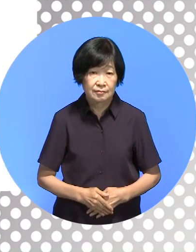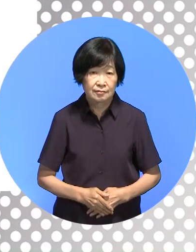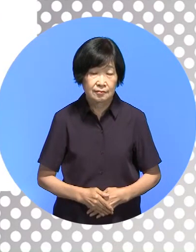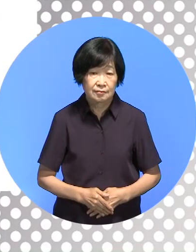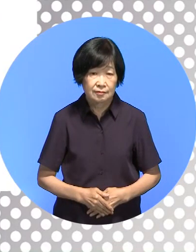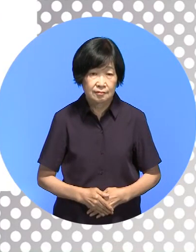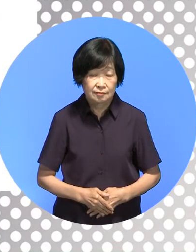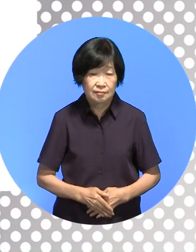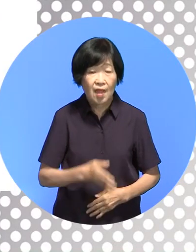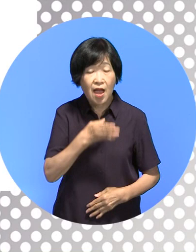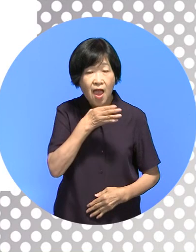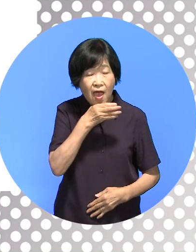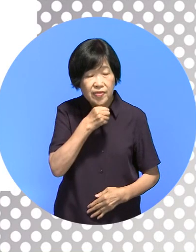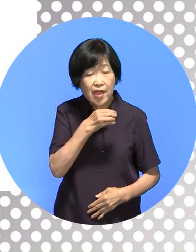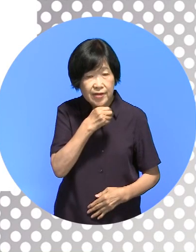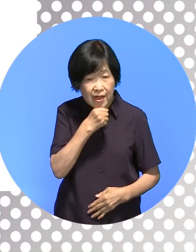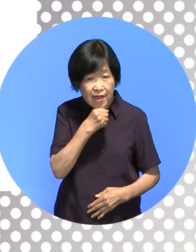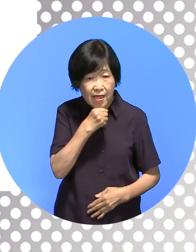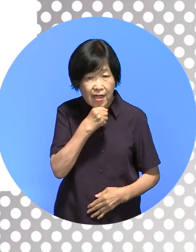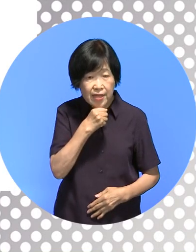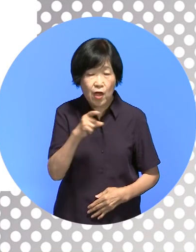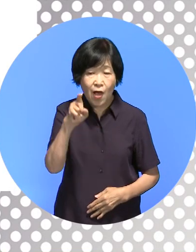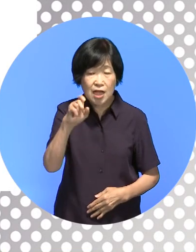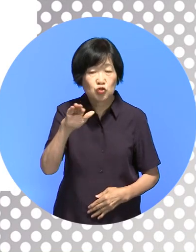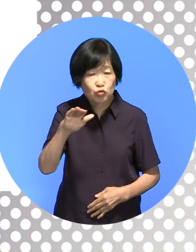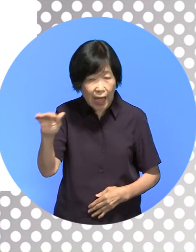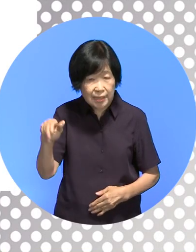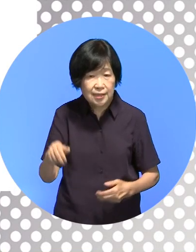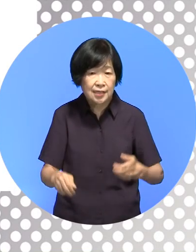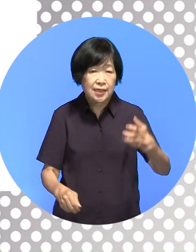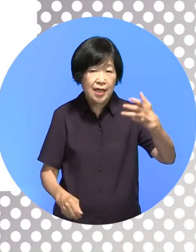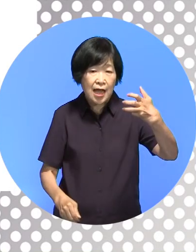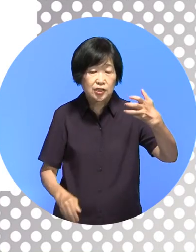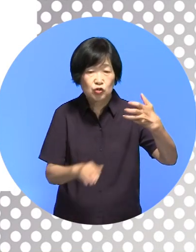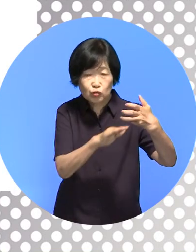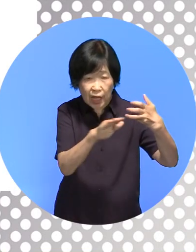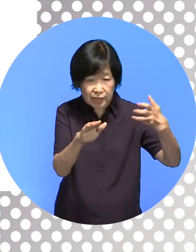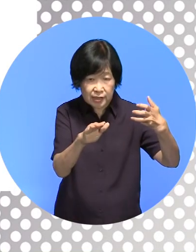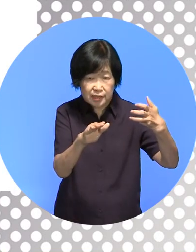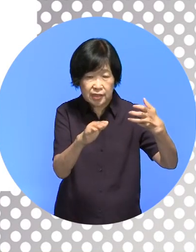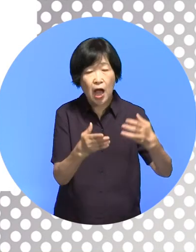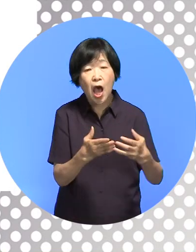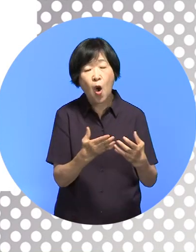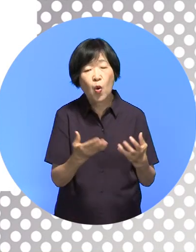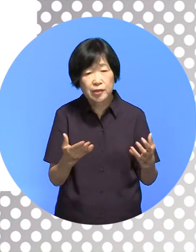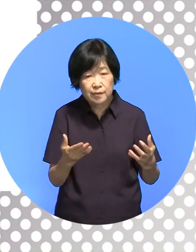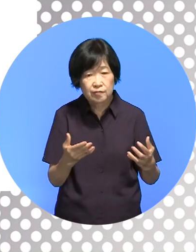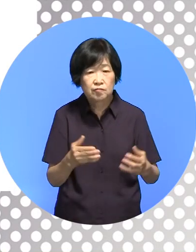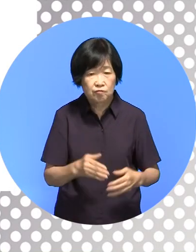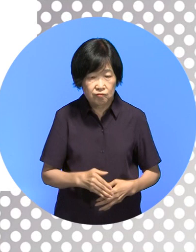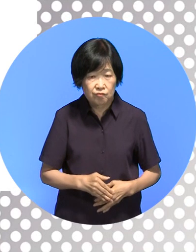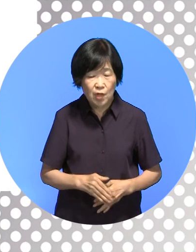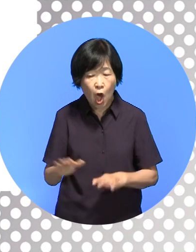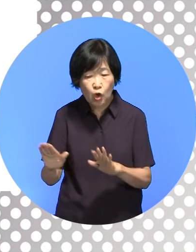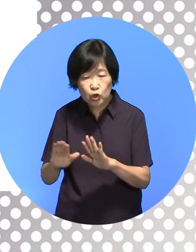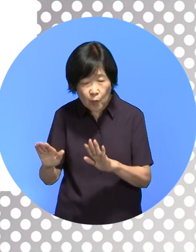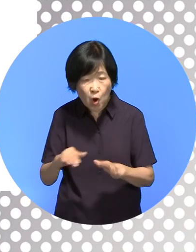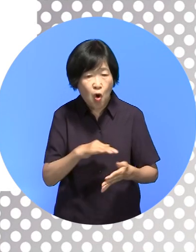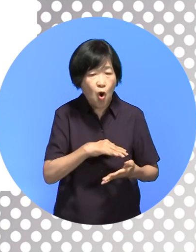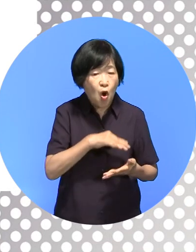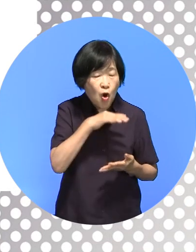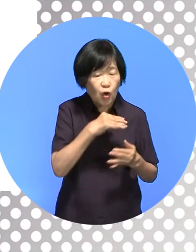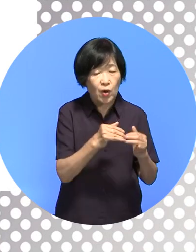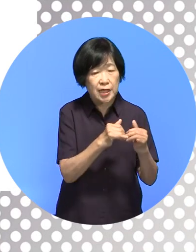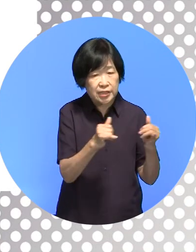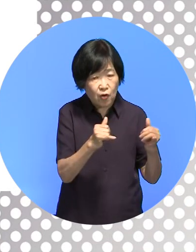また年齢別に見ると、10代と80代の方に発生が多く、やはり子どもと高齢者は特に注意が必要とい